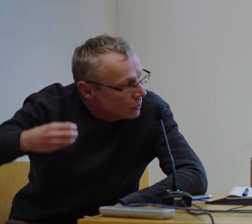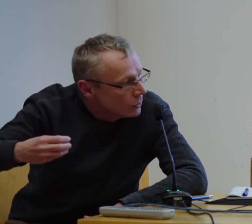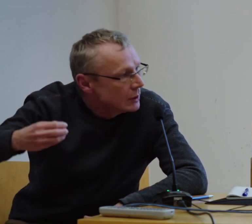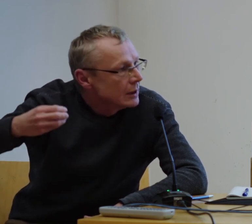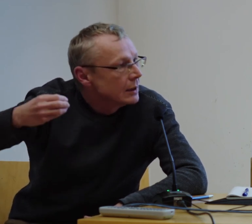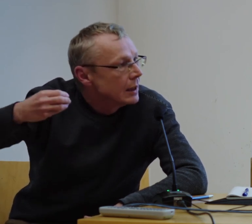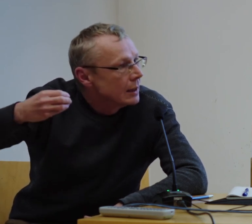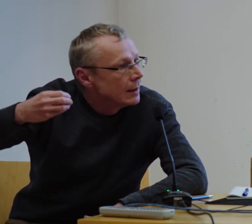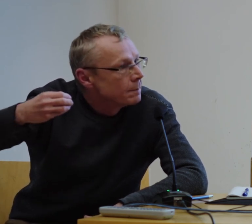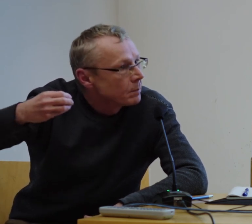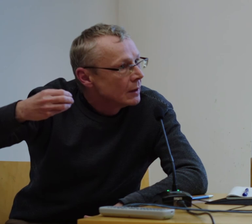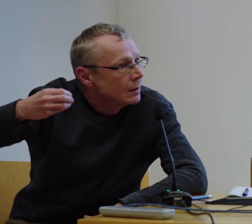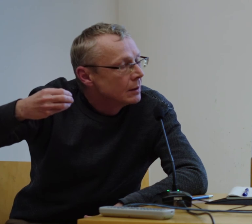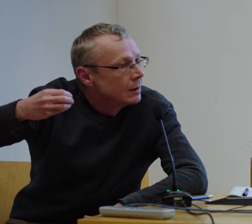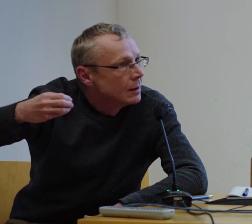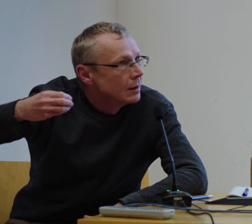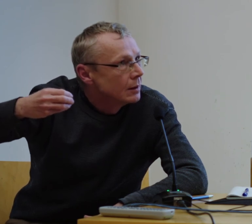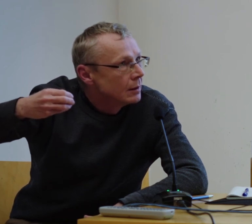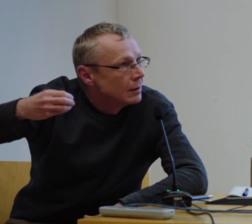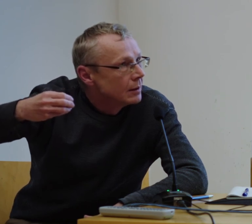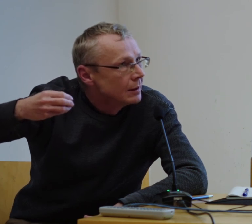neschopnost, neochota